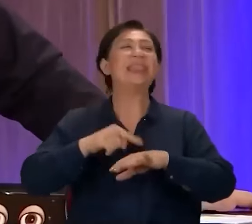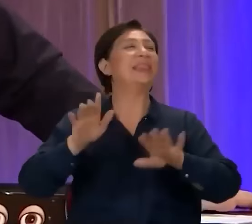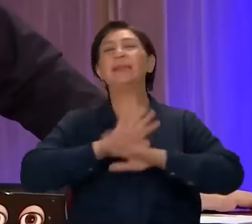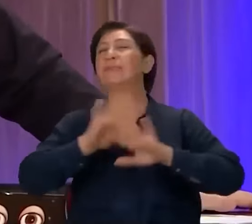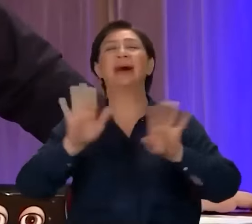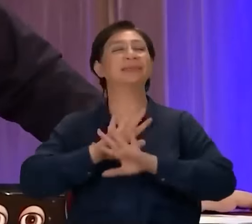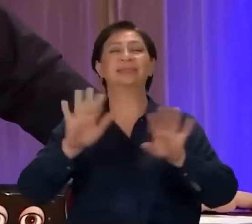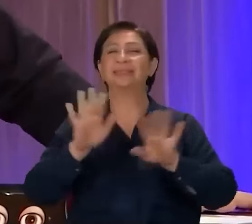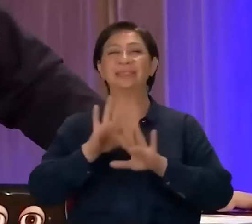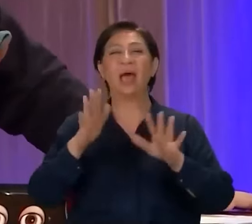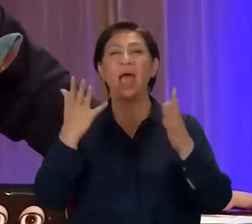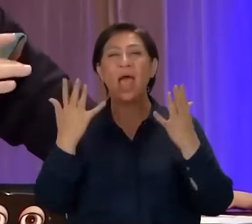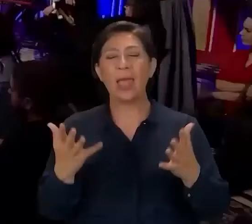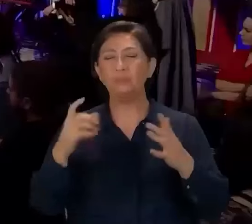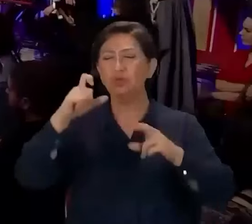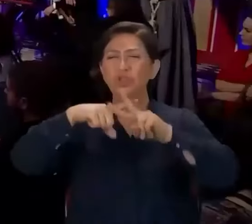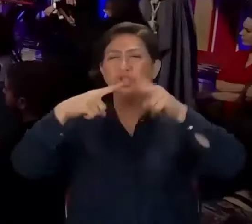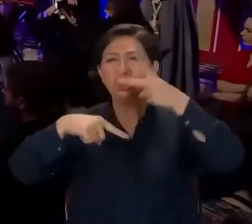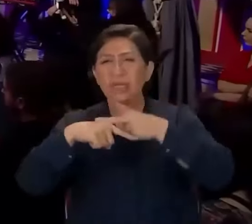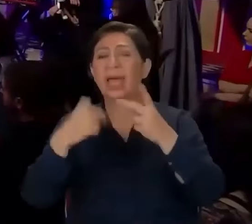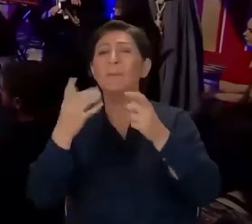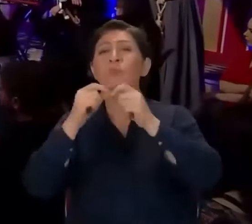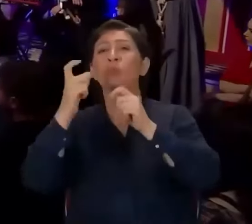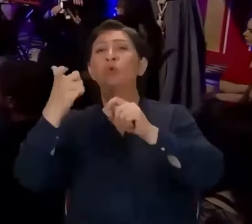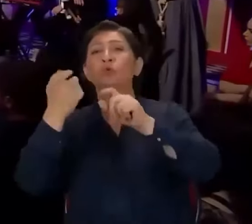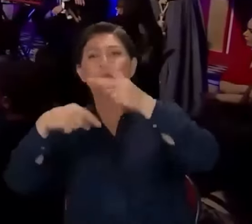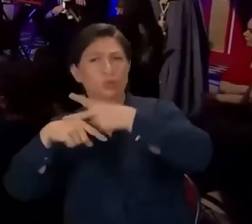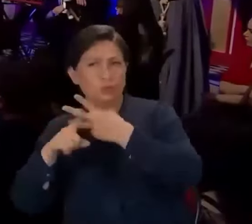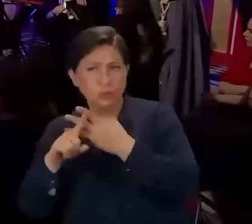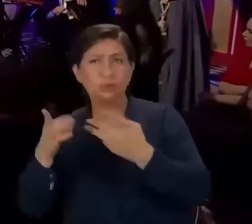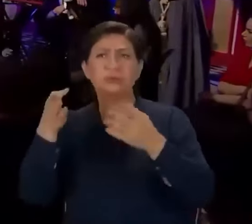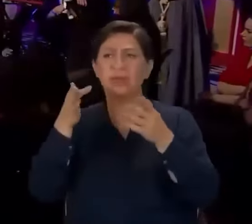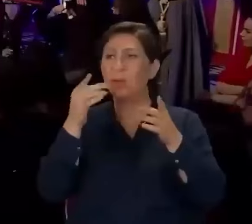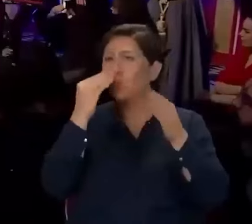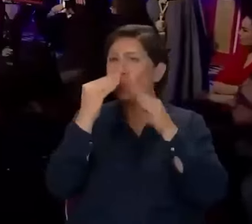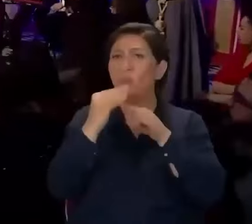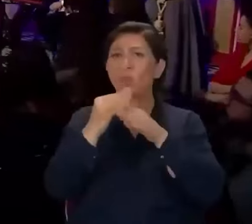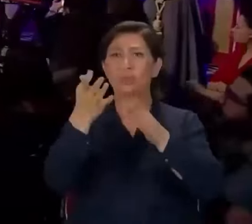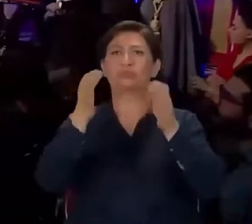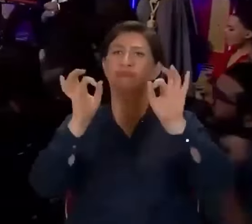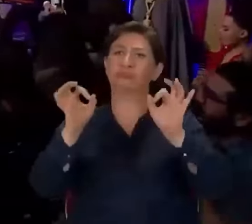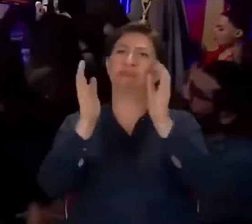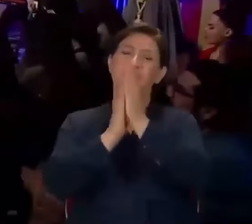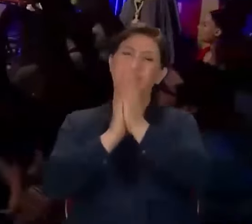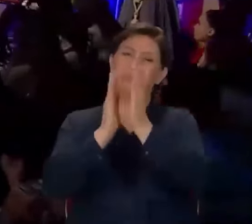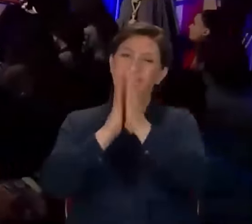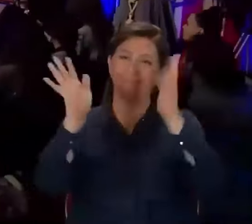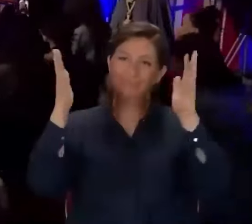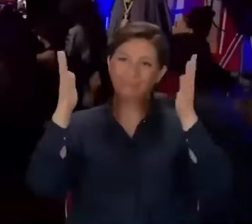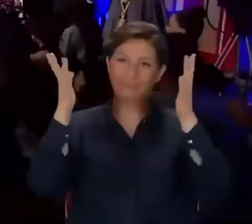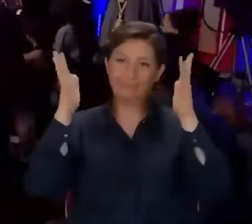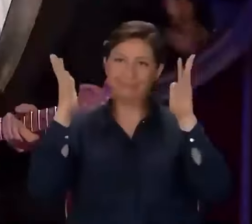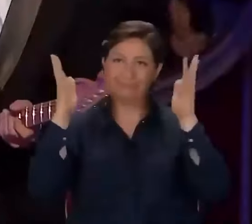inanılmaz, inanılmaz hem caza hem blues'a yatan bir grup. Tuncer Tunceli Blues Band. Alkışlıyoruz onları.